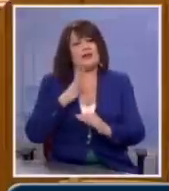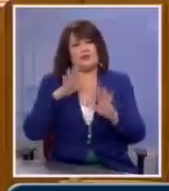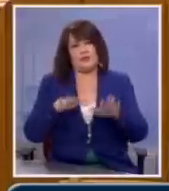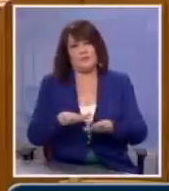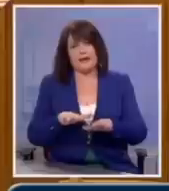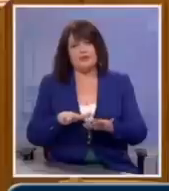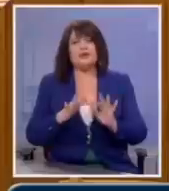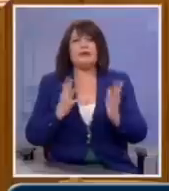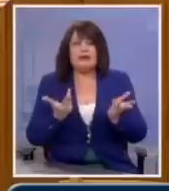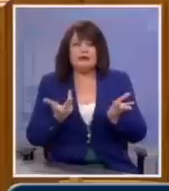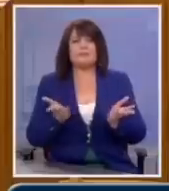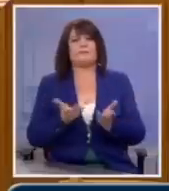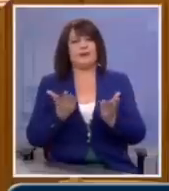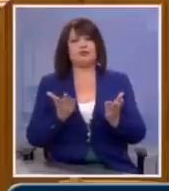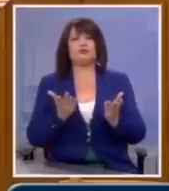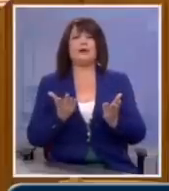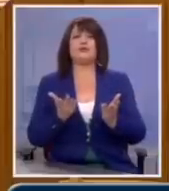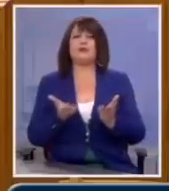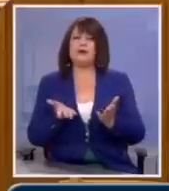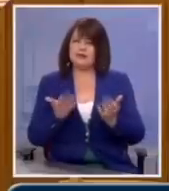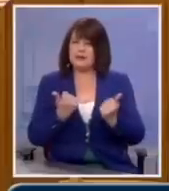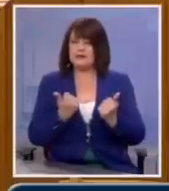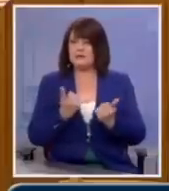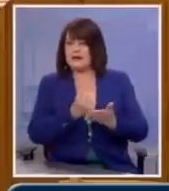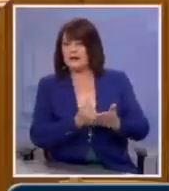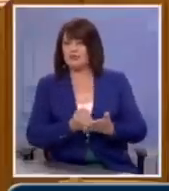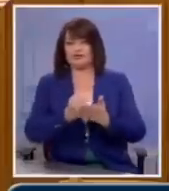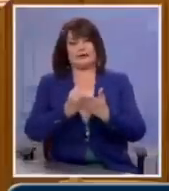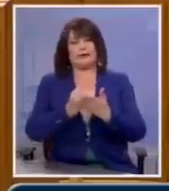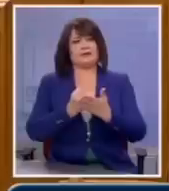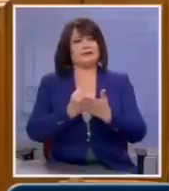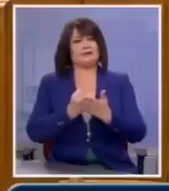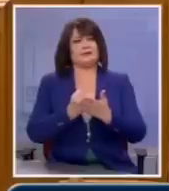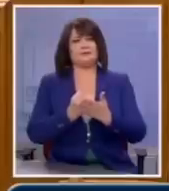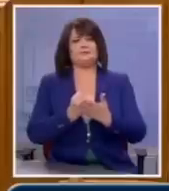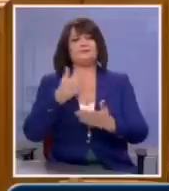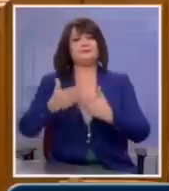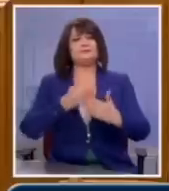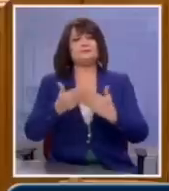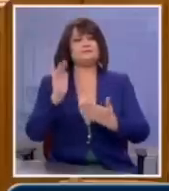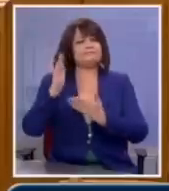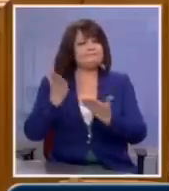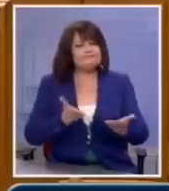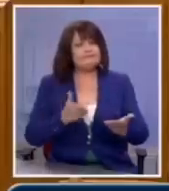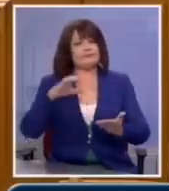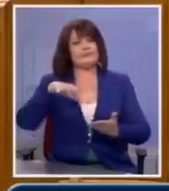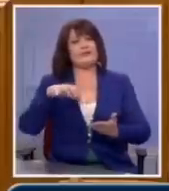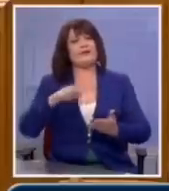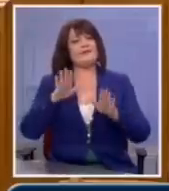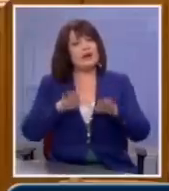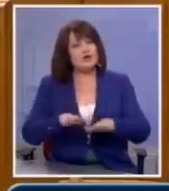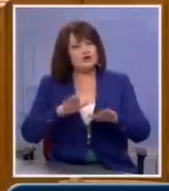αλλά γιατί, εν πάση περιπτώσει, δεν υπάρχει και υποστήριξη ούτε στις διαδικασίες υποδοχής,